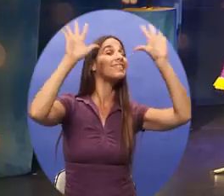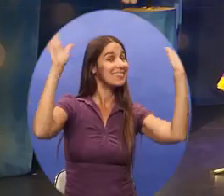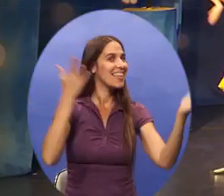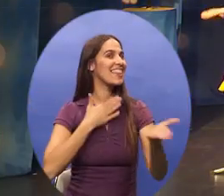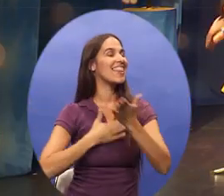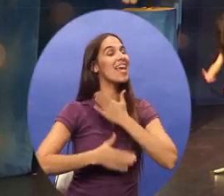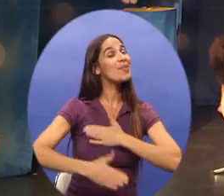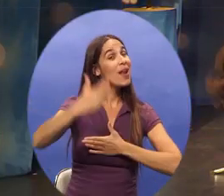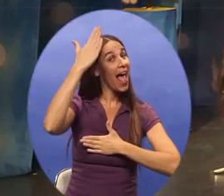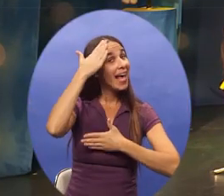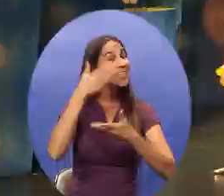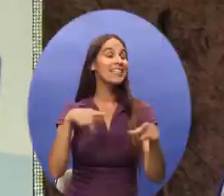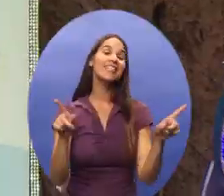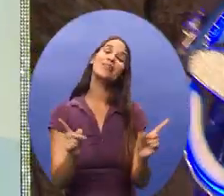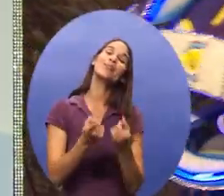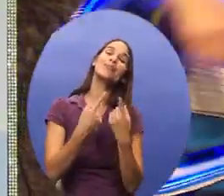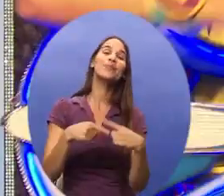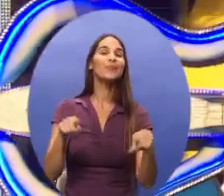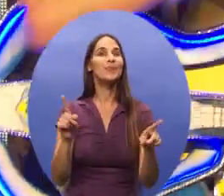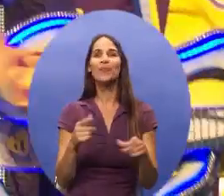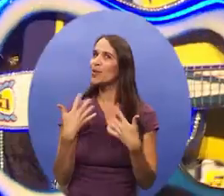להעיר, אז נעים להכיר.